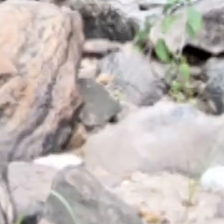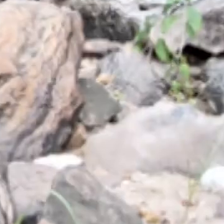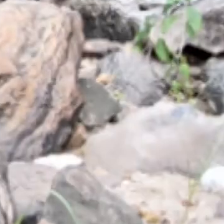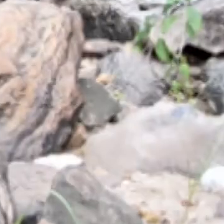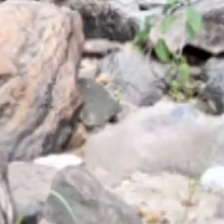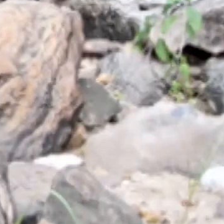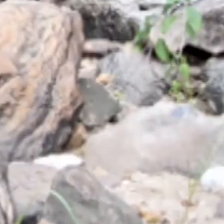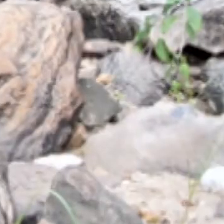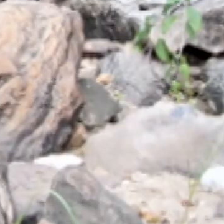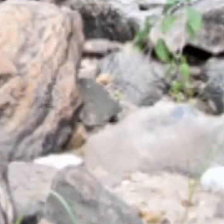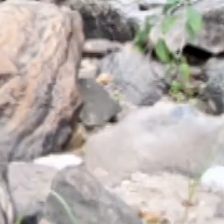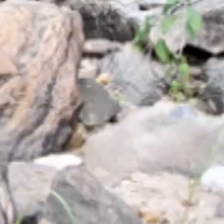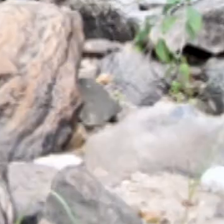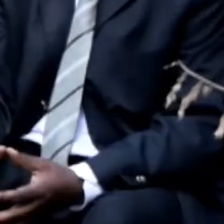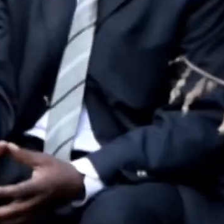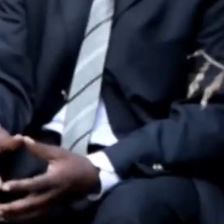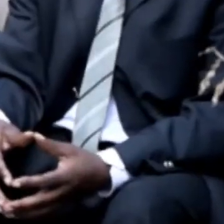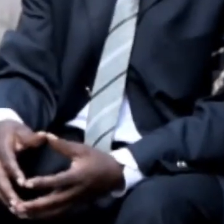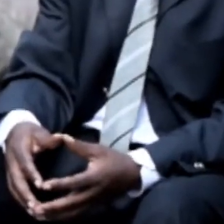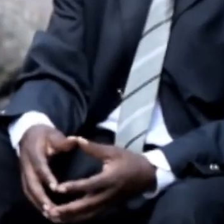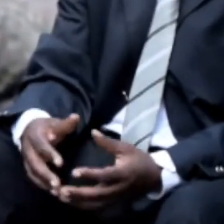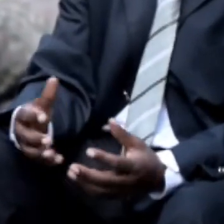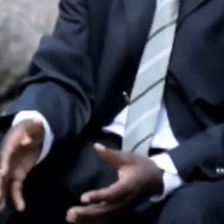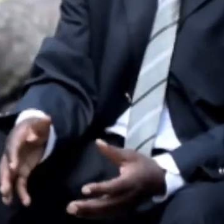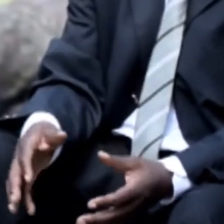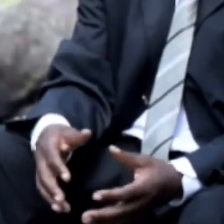imba mbiri mbiri kunaishe.